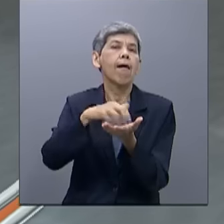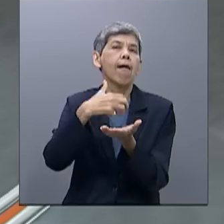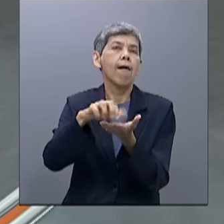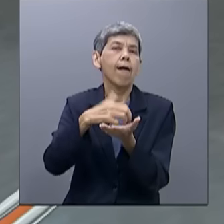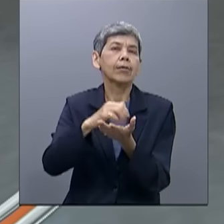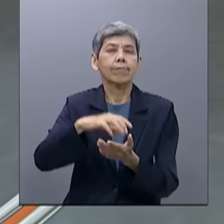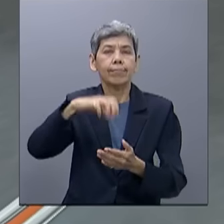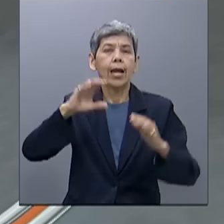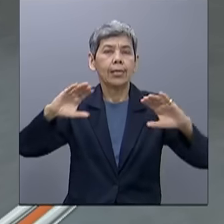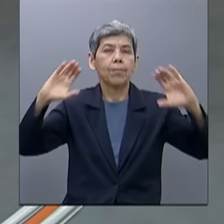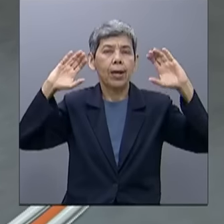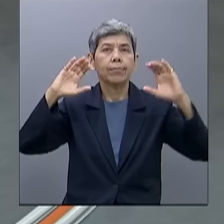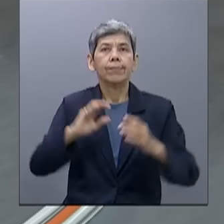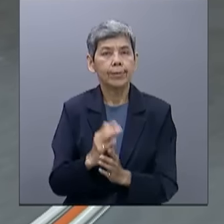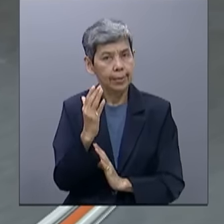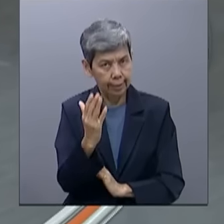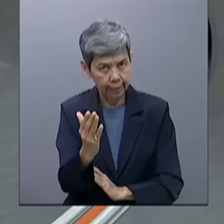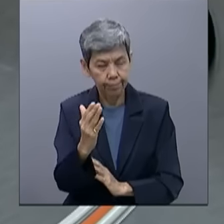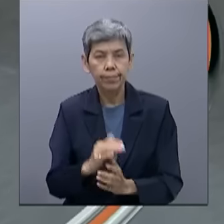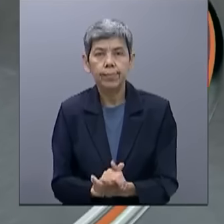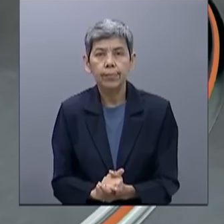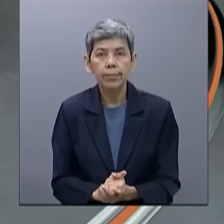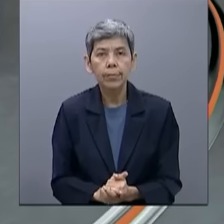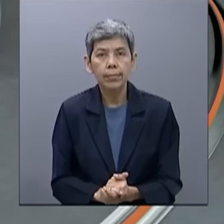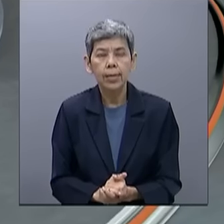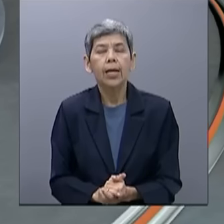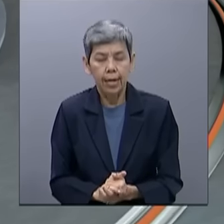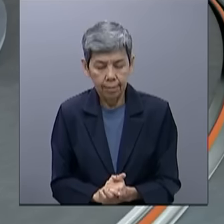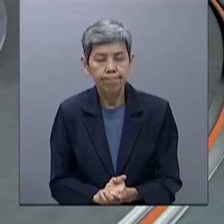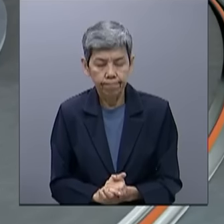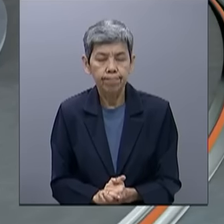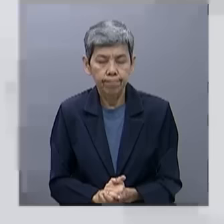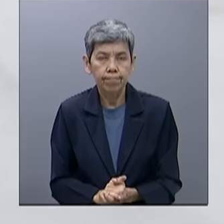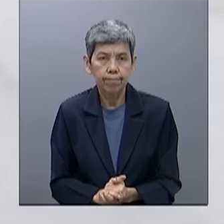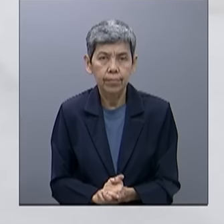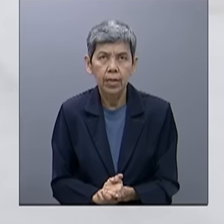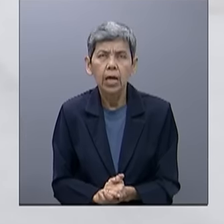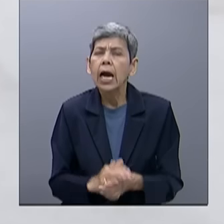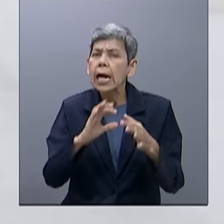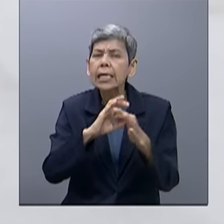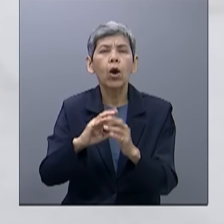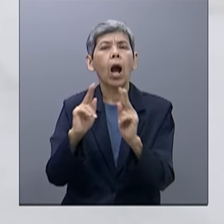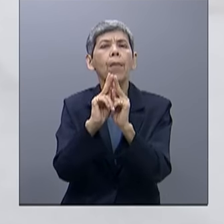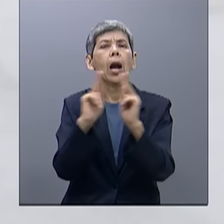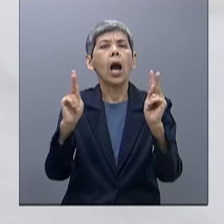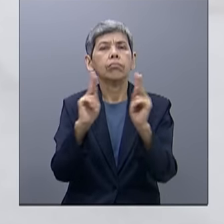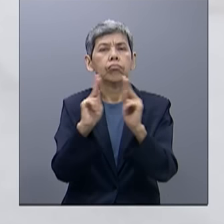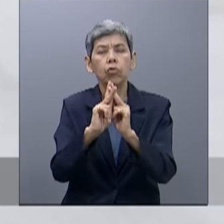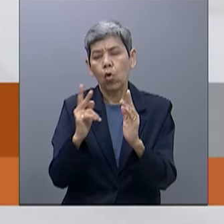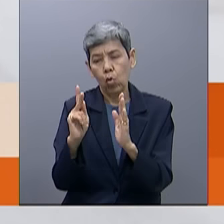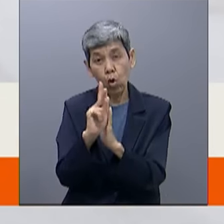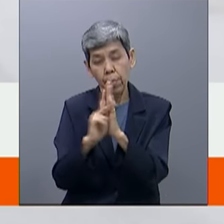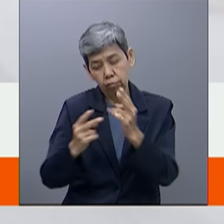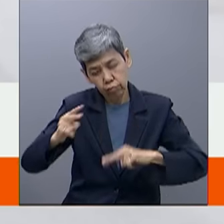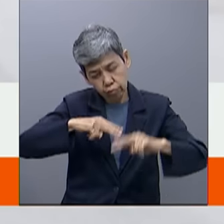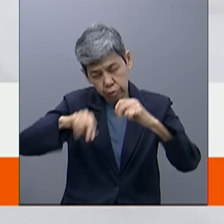ามาจากทำเนียบรัฐบาลค่ะเชิญค่ะ ค่ะคุณพรวดีคุณจิรชาตาคะสอดคล้องกับคณะกรรมการกฤษฎีกานะคะที่บอกว่